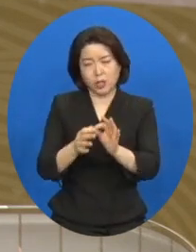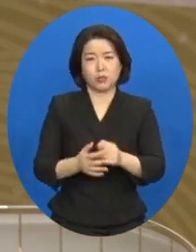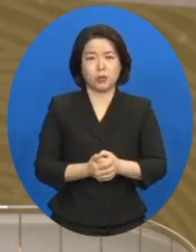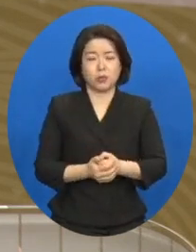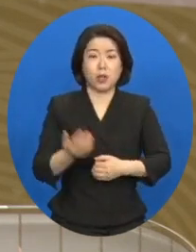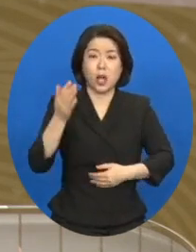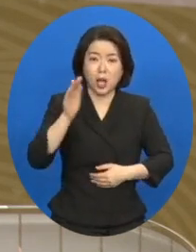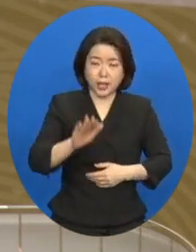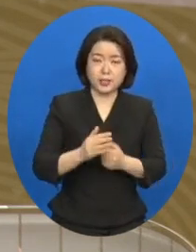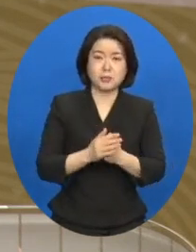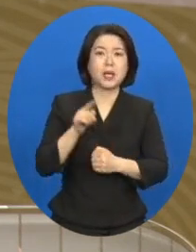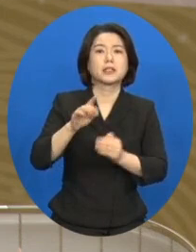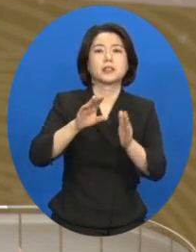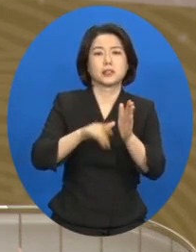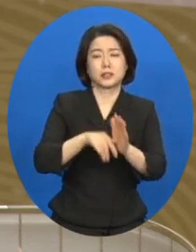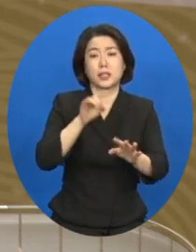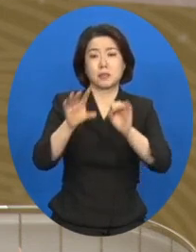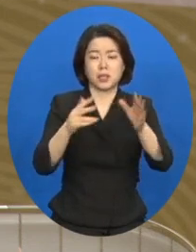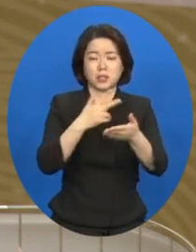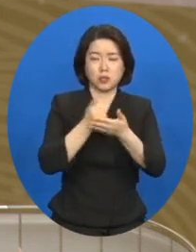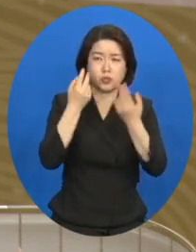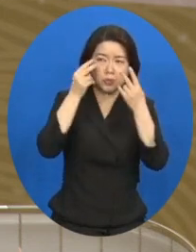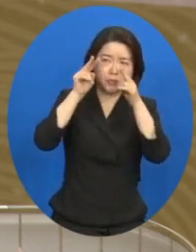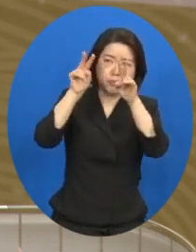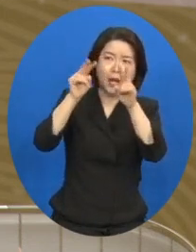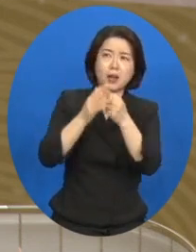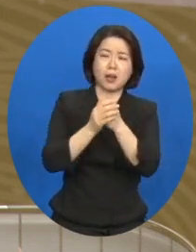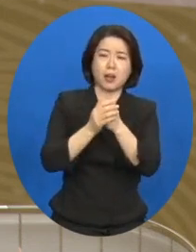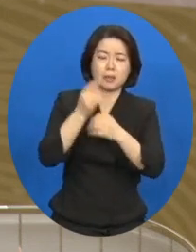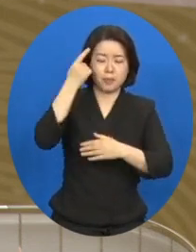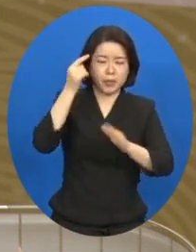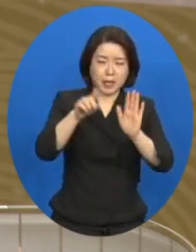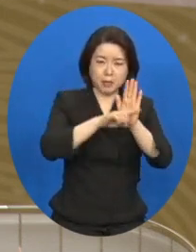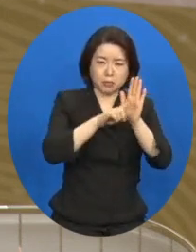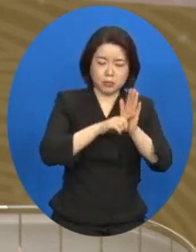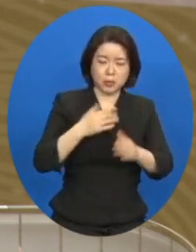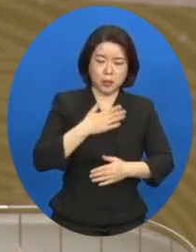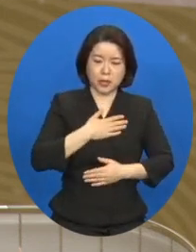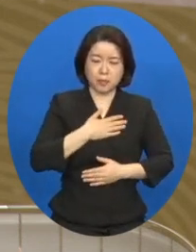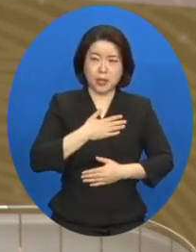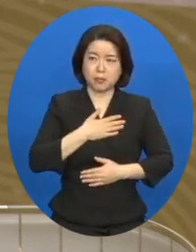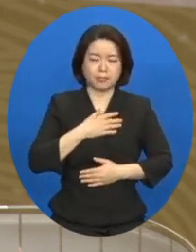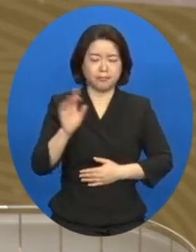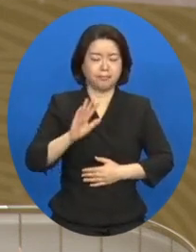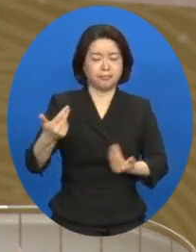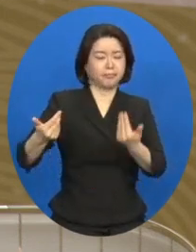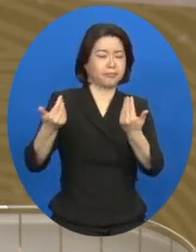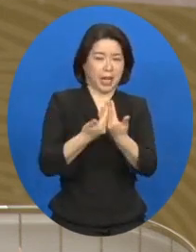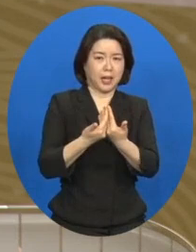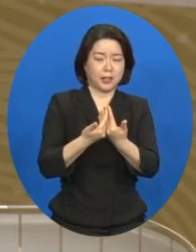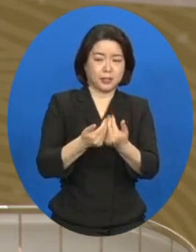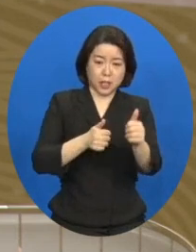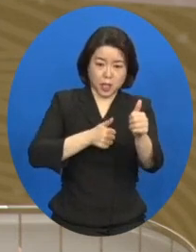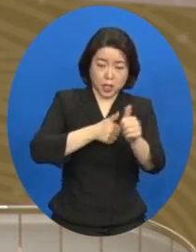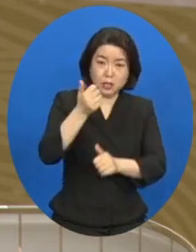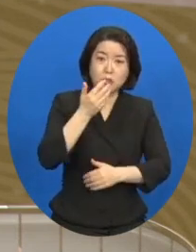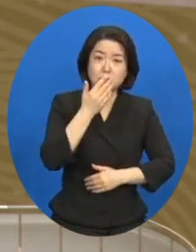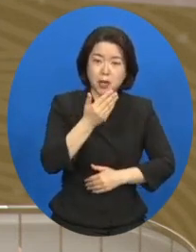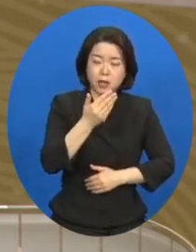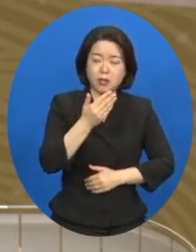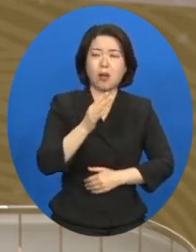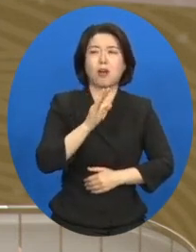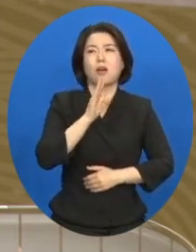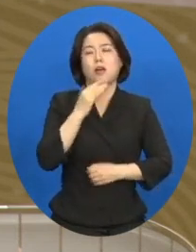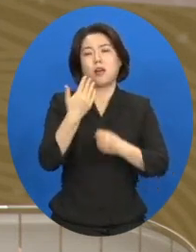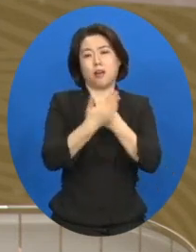하지만 그럴 때마다 주님을 바라보며 부정적인 감정의 반대 정신으로 이겨낼 수 있게 되니